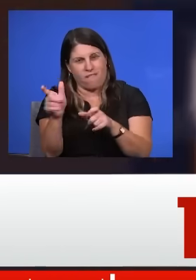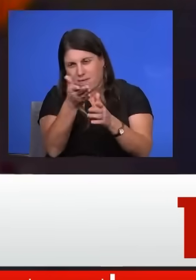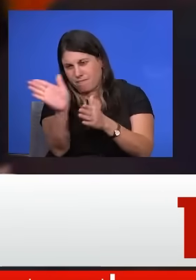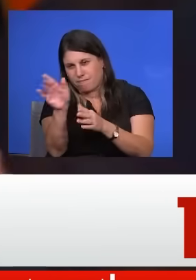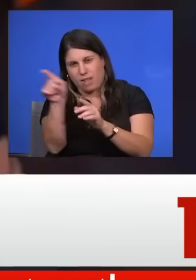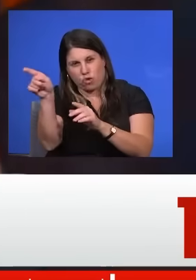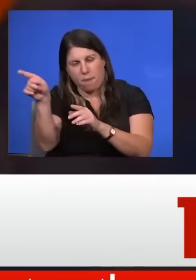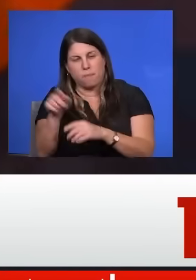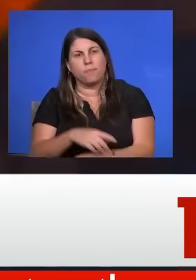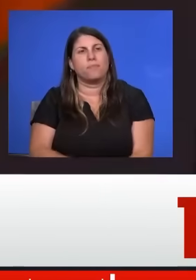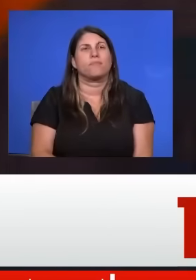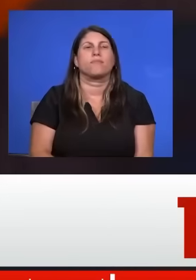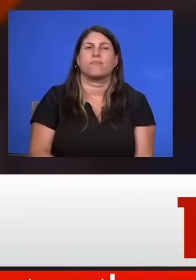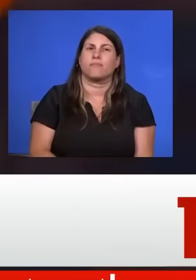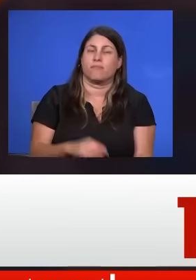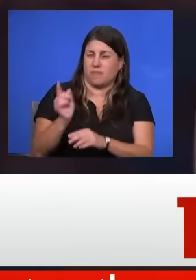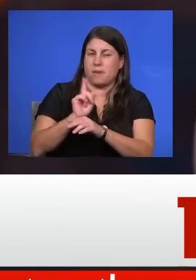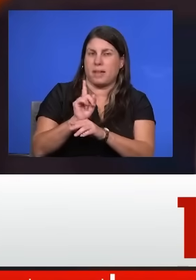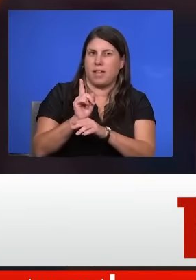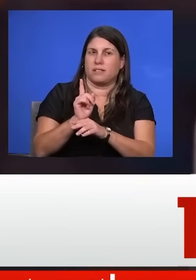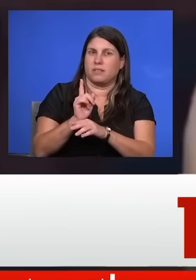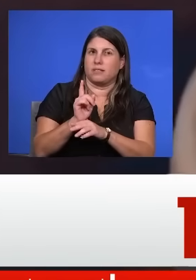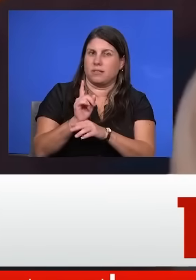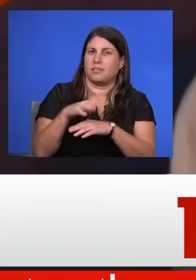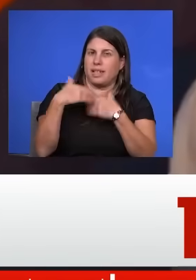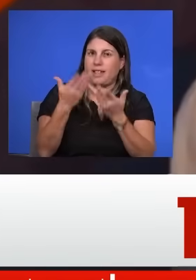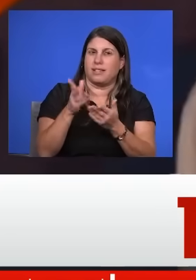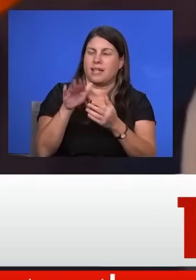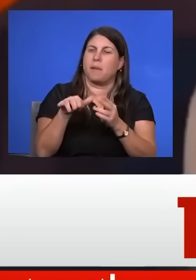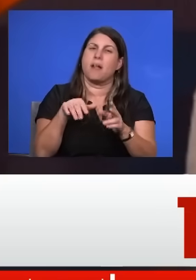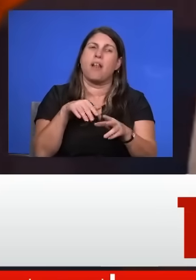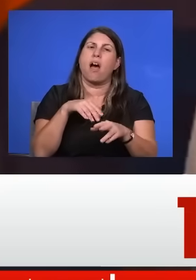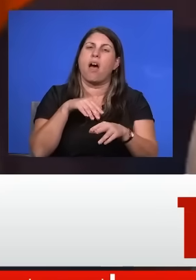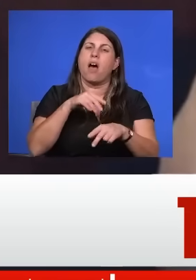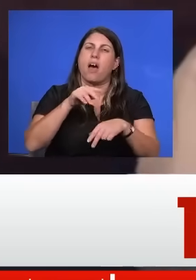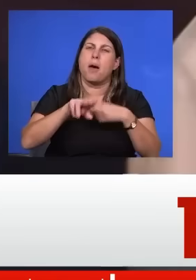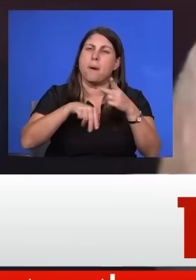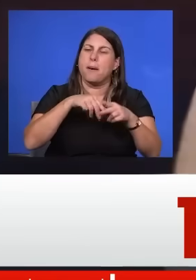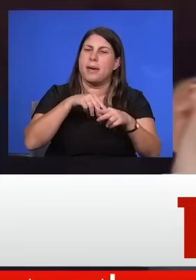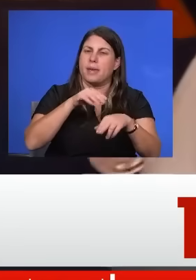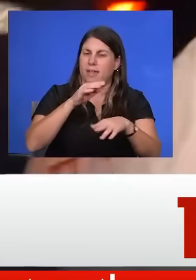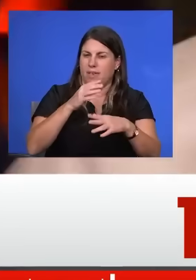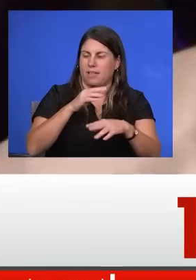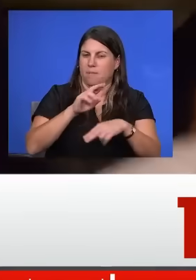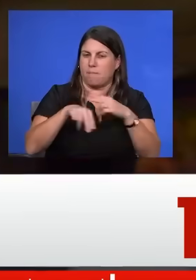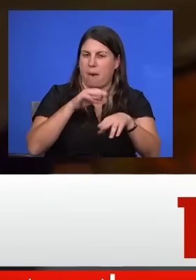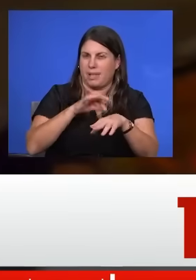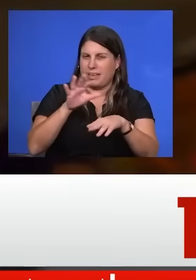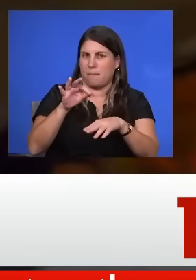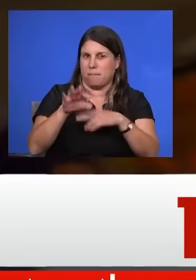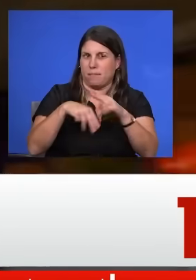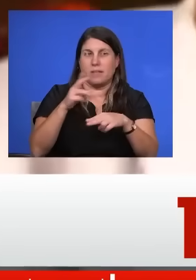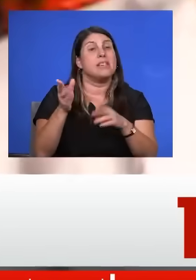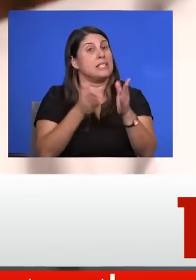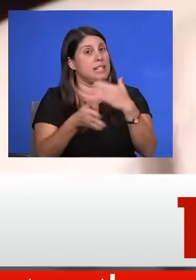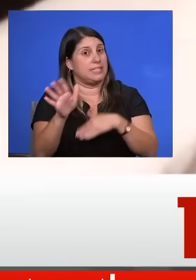מיד אנחנו ניתן גם לפרמדיקים של מד"א להתמקם. יוצאים, אוקיי. הנה, אז, בוא נצא לזירה. אז אתה ממש